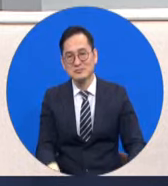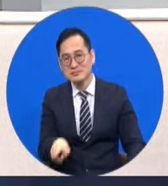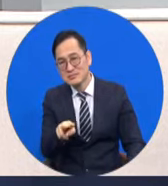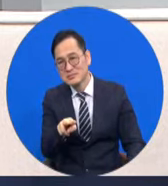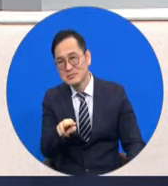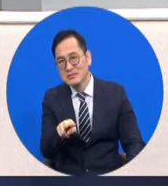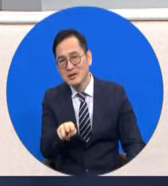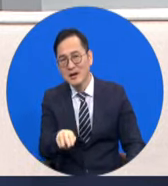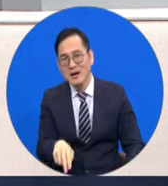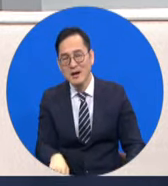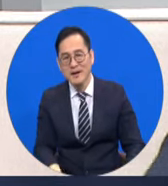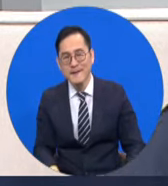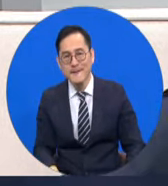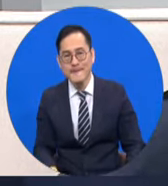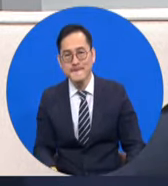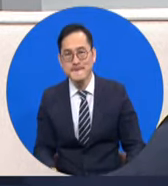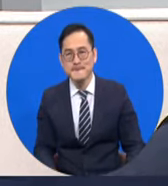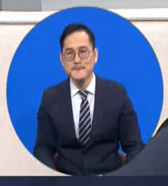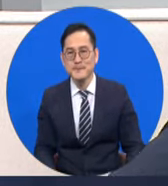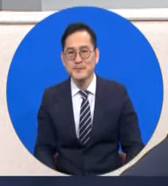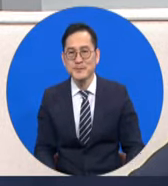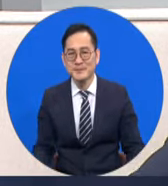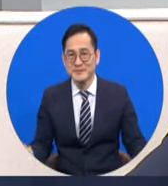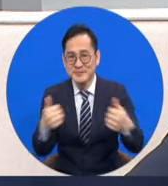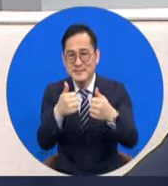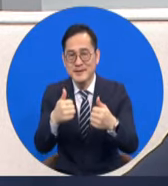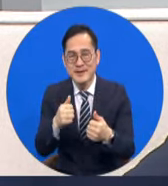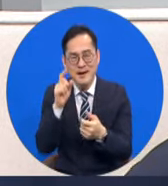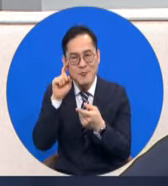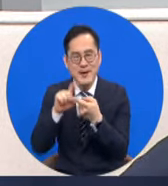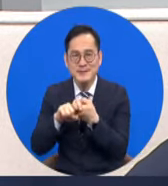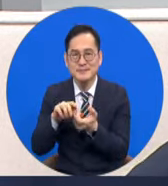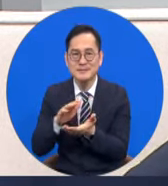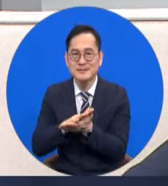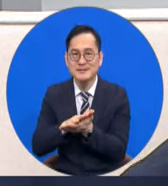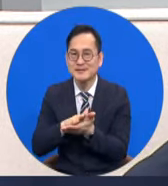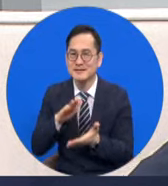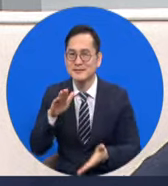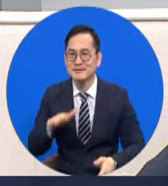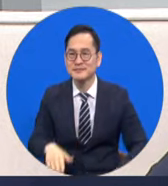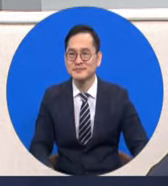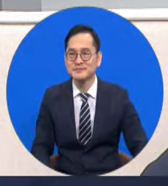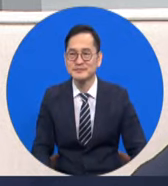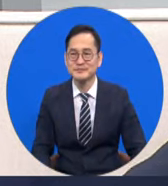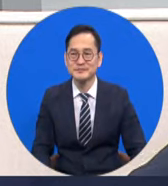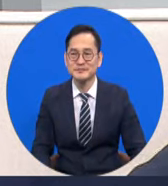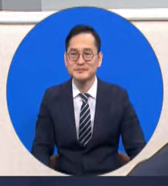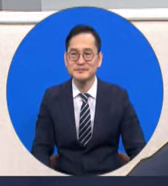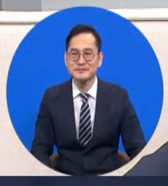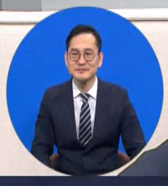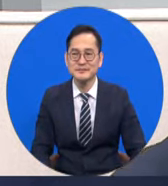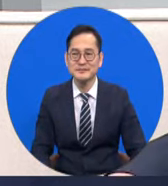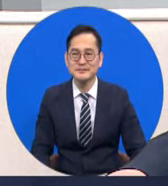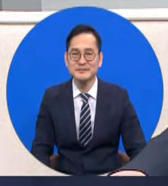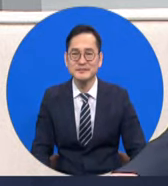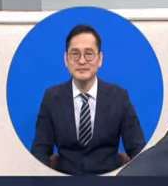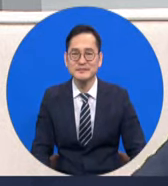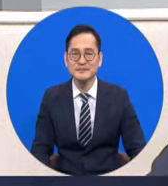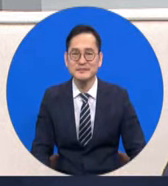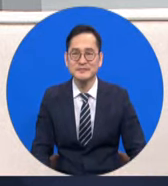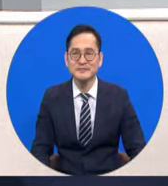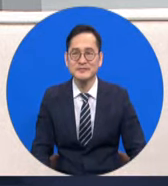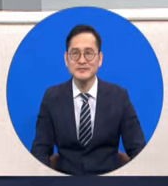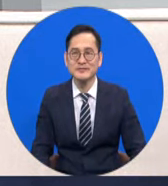굉장히 효능감을 느끼고 있다는 얘기입니다. 그러니까 거물급이 맞대결을 해도 이게 원사이디드 하면은 사실은 그렇게 투표를 부동층,